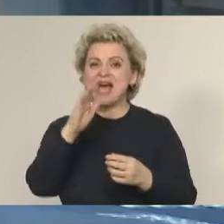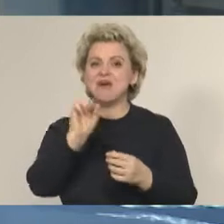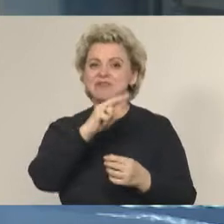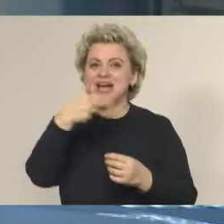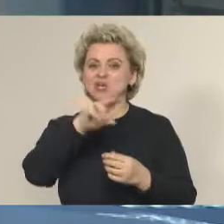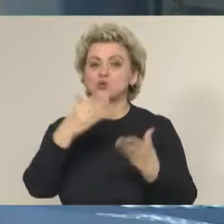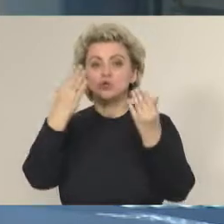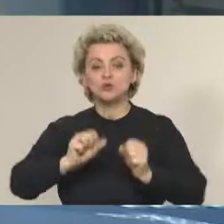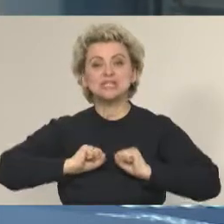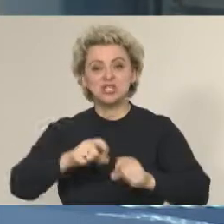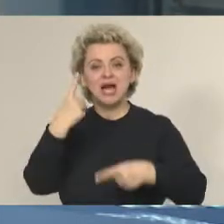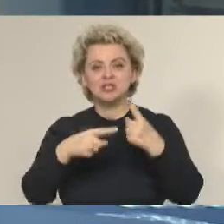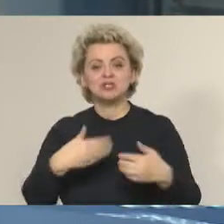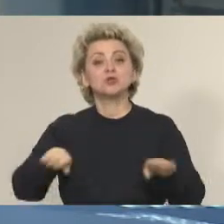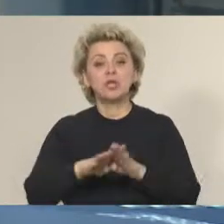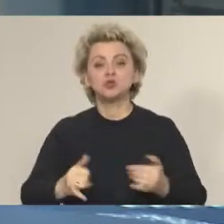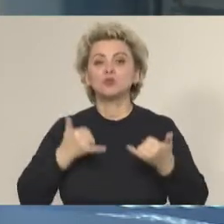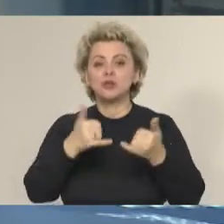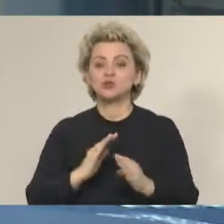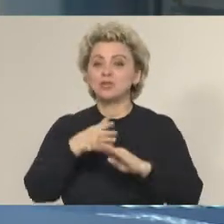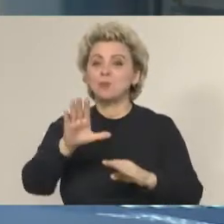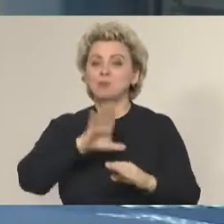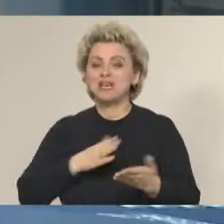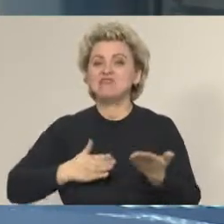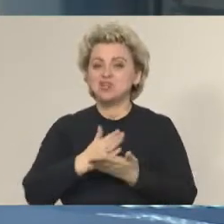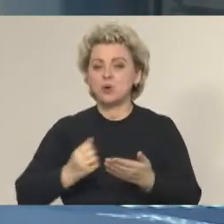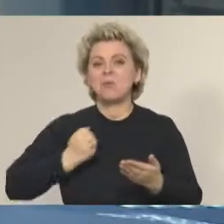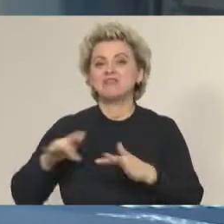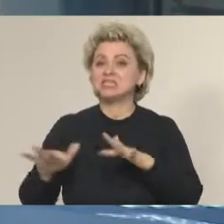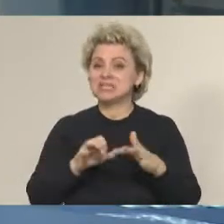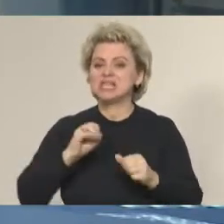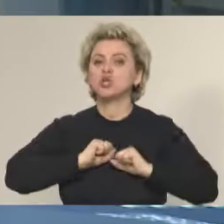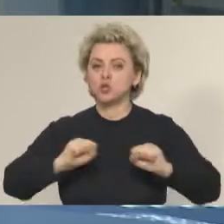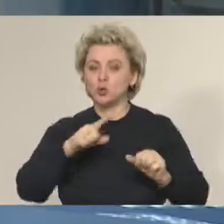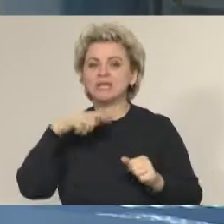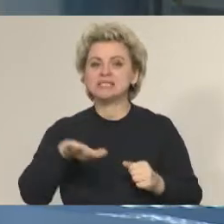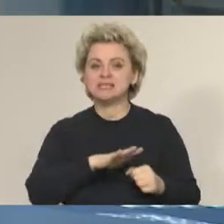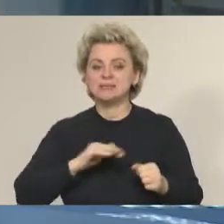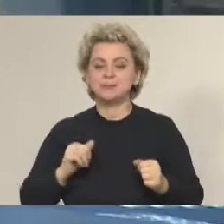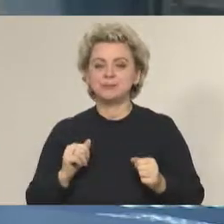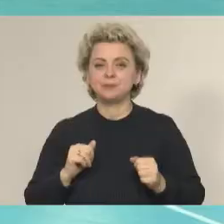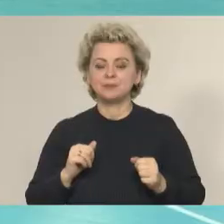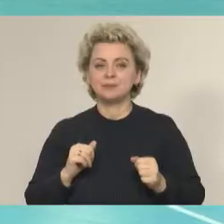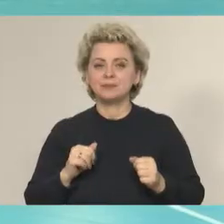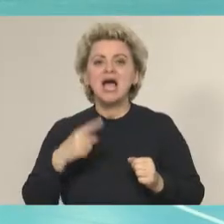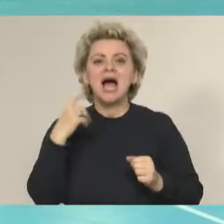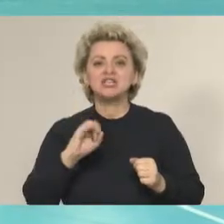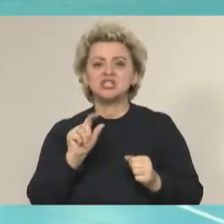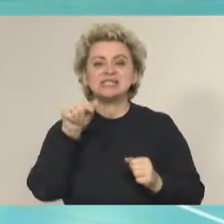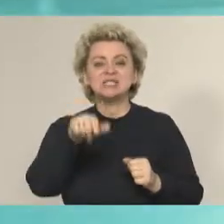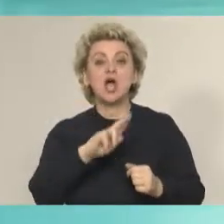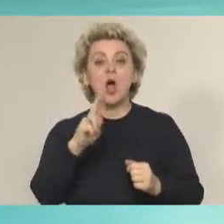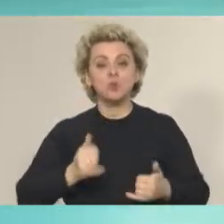и Дню защитников Отечества. Так что почетными гостями стали ветераны боевых действий и герои России. Один из тех,